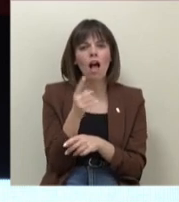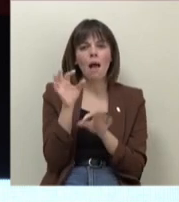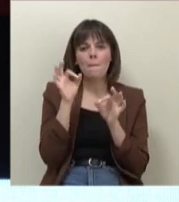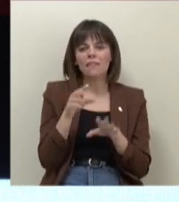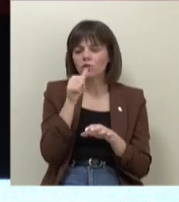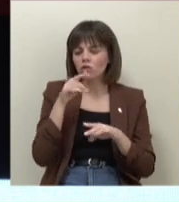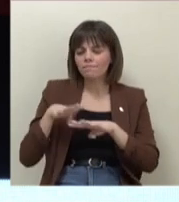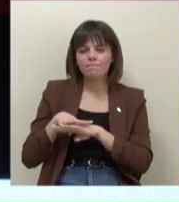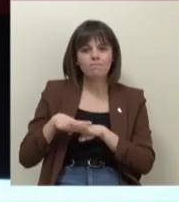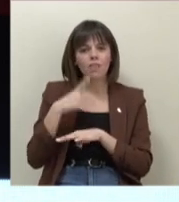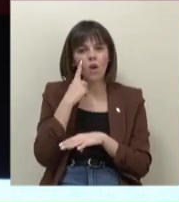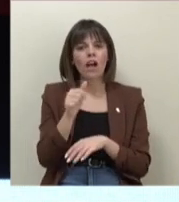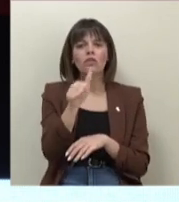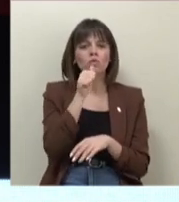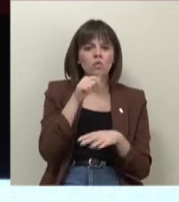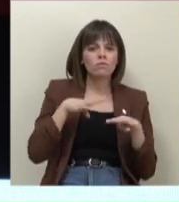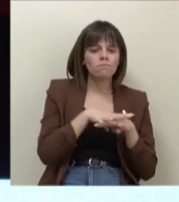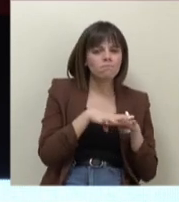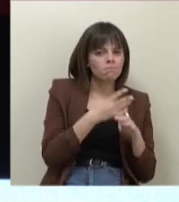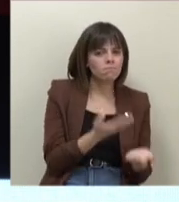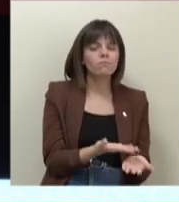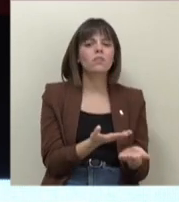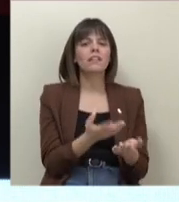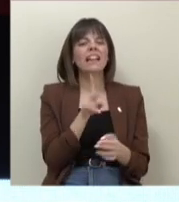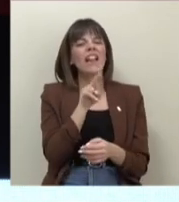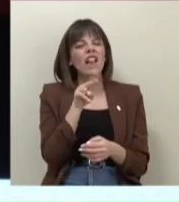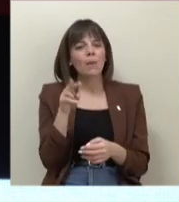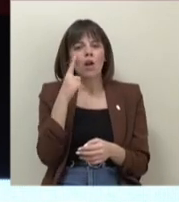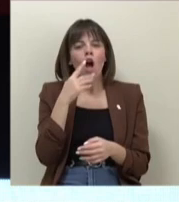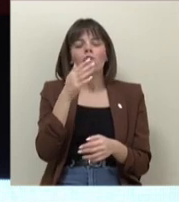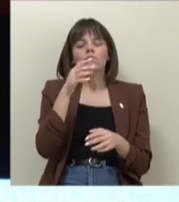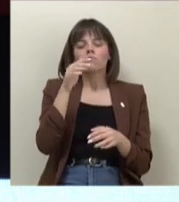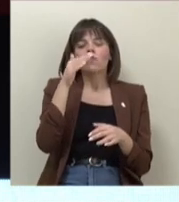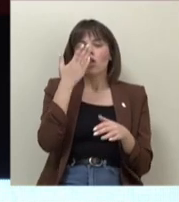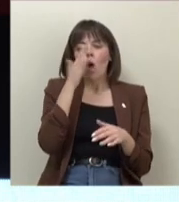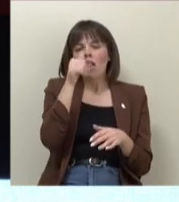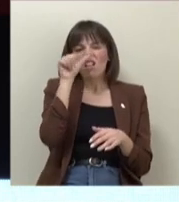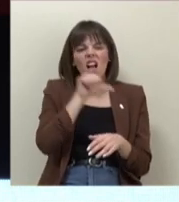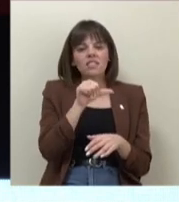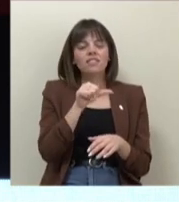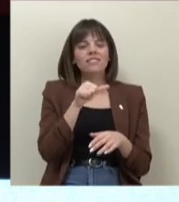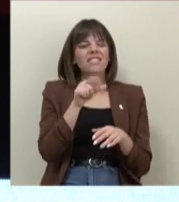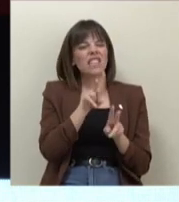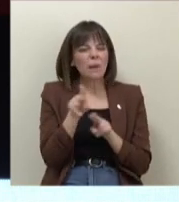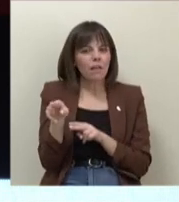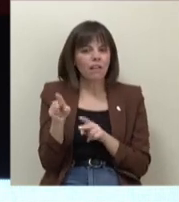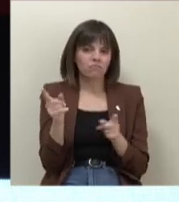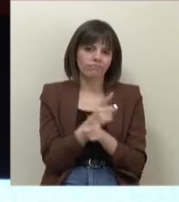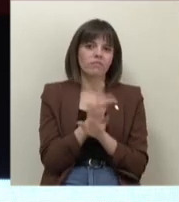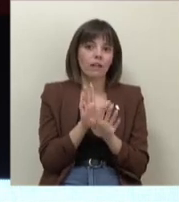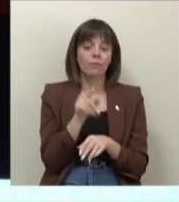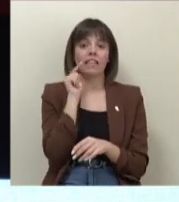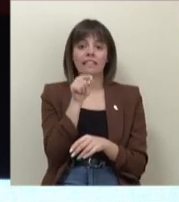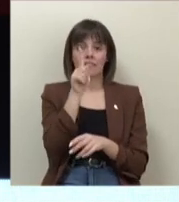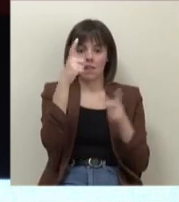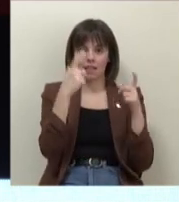kanalizasyon şebekesi, içme suyu şebekesi gibi, doğalgaz şebekesi vesaire. Şimdi siz